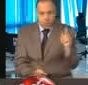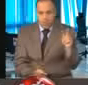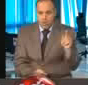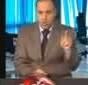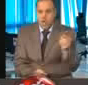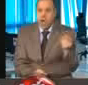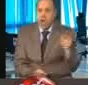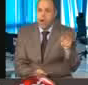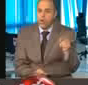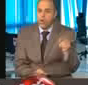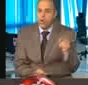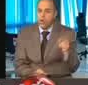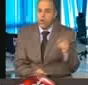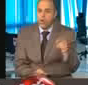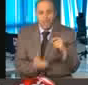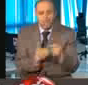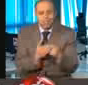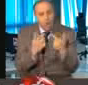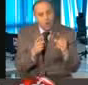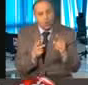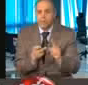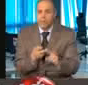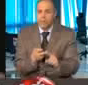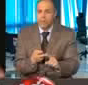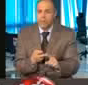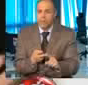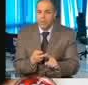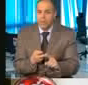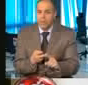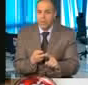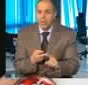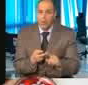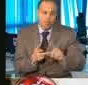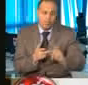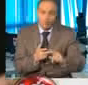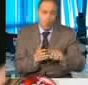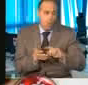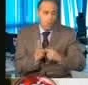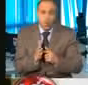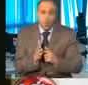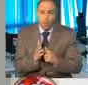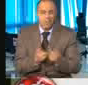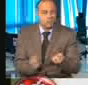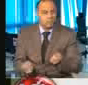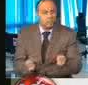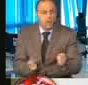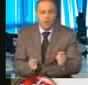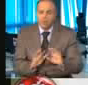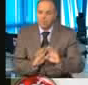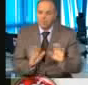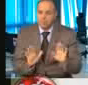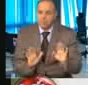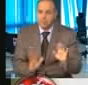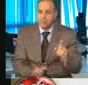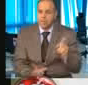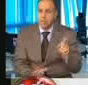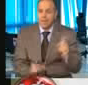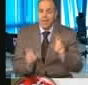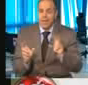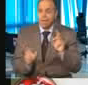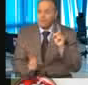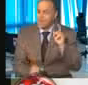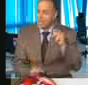وكذلك الخط التحريري ومن النأي به عن كل التجاذبات. ضروري أن تكون يعني وسائل الإعلام